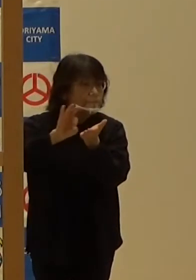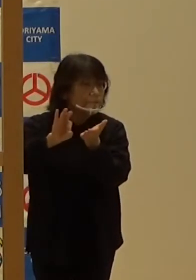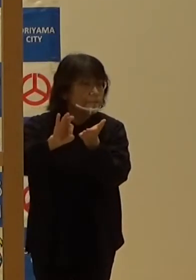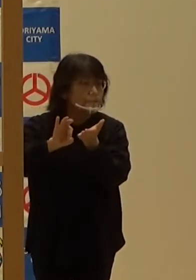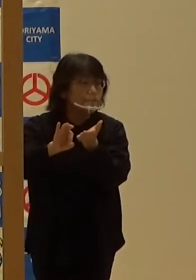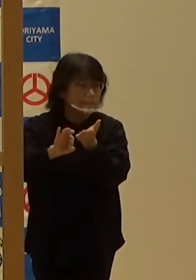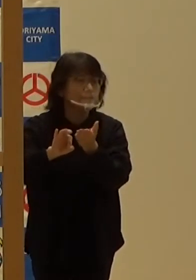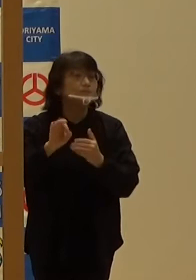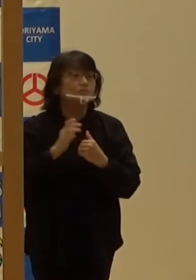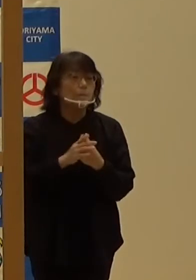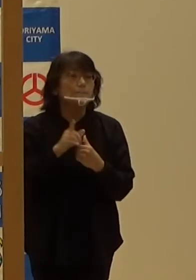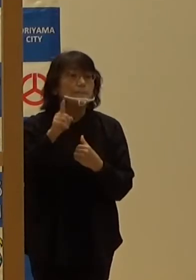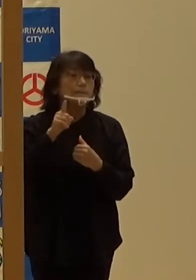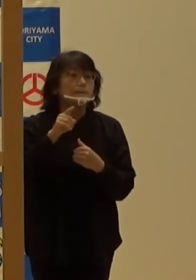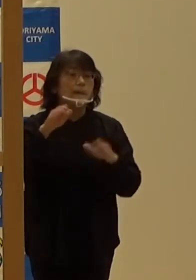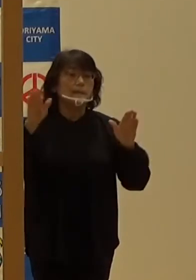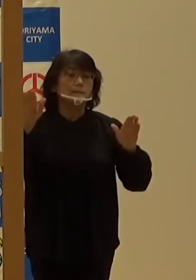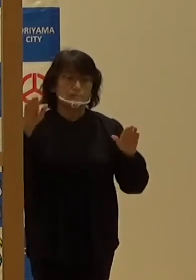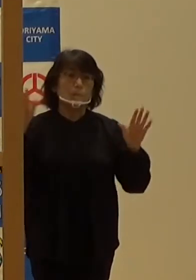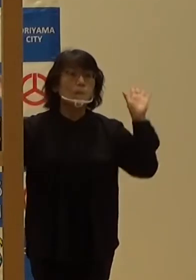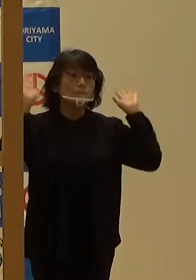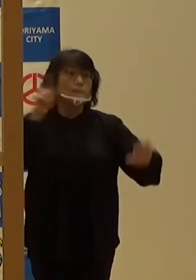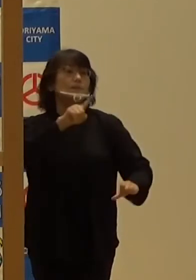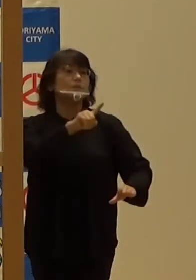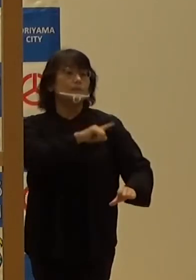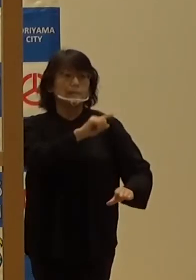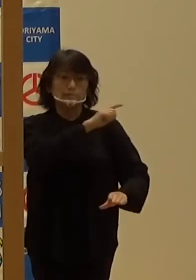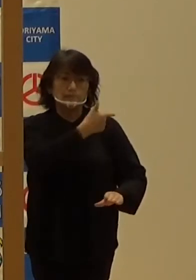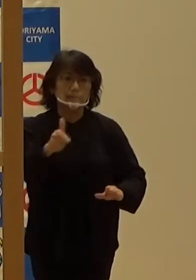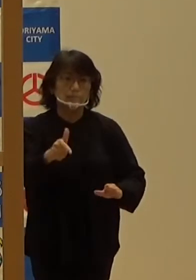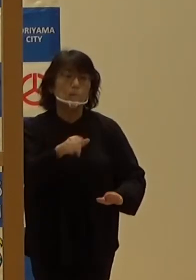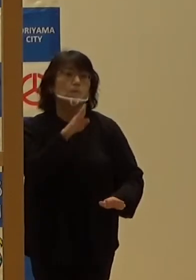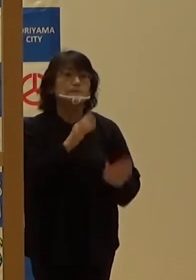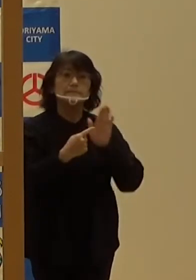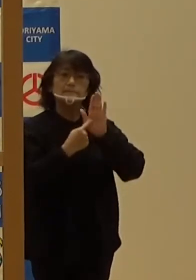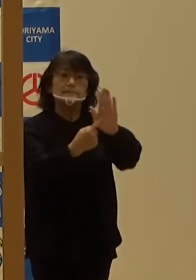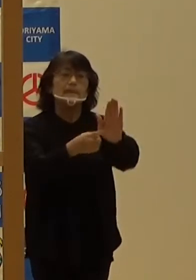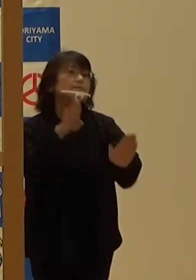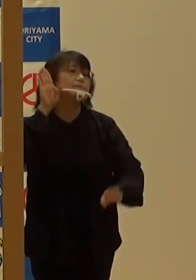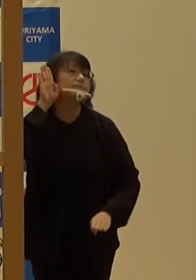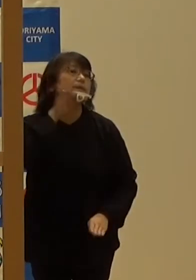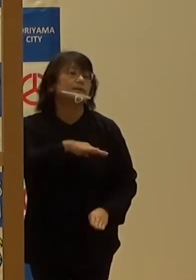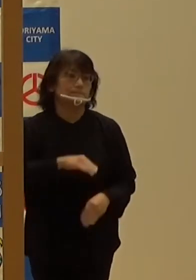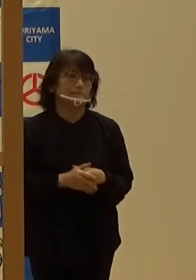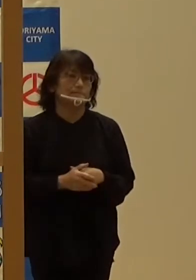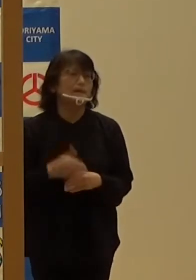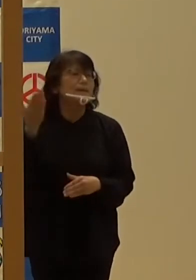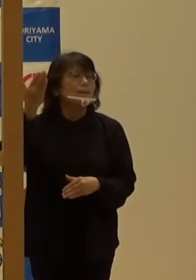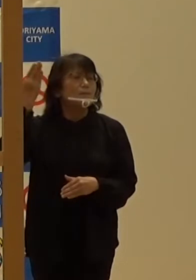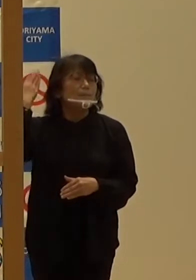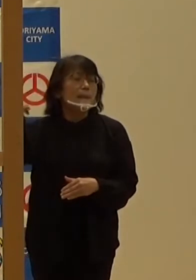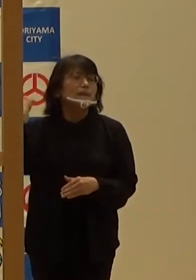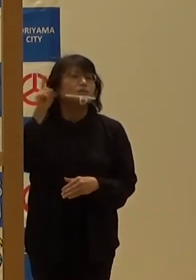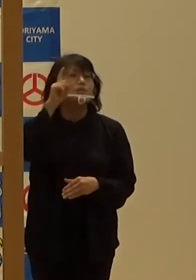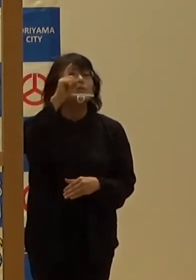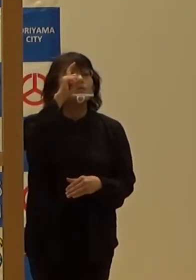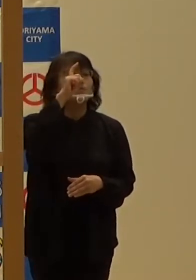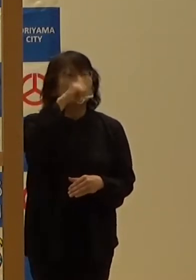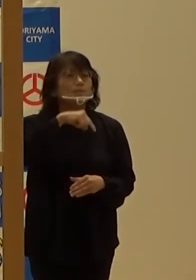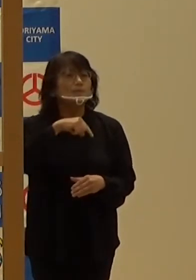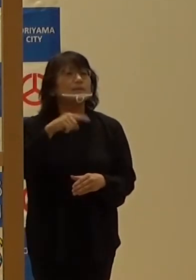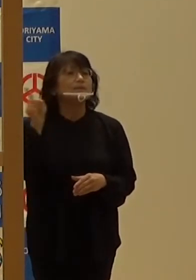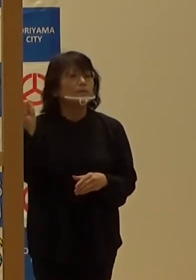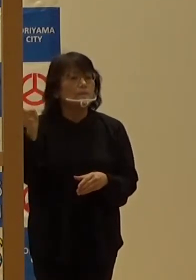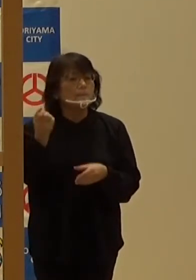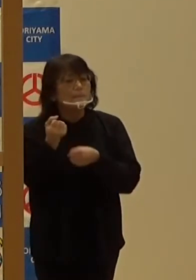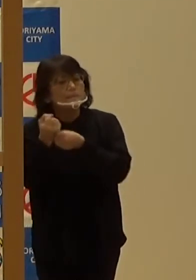しやすいっていう、はいはいはい、ありがとうございます。 どうしても旧来のですね都市公園法の概念に縛られがち